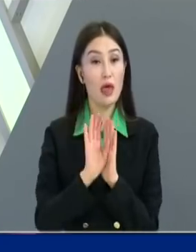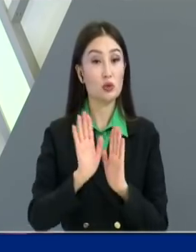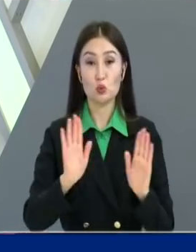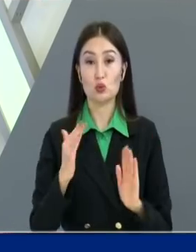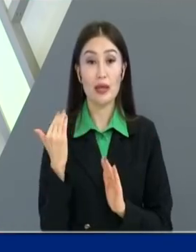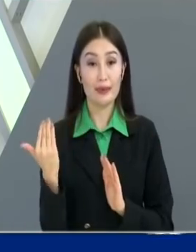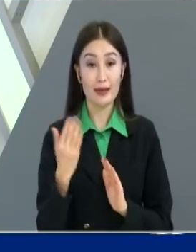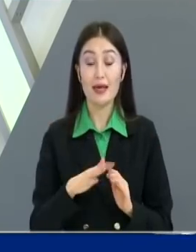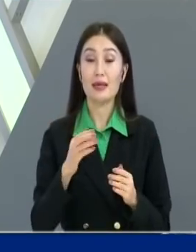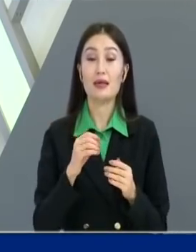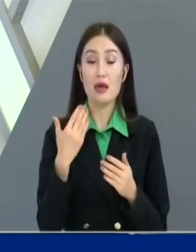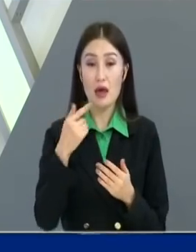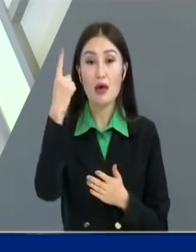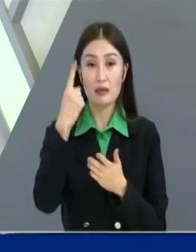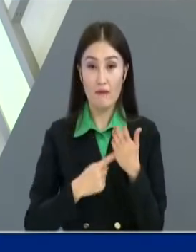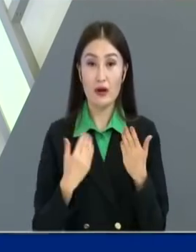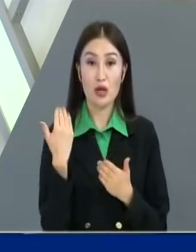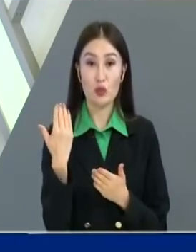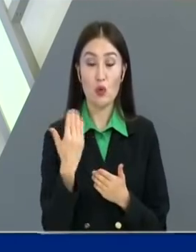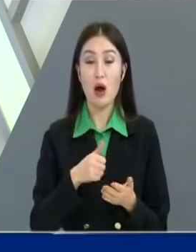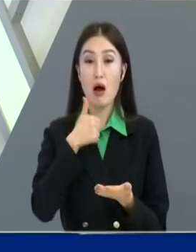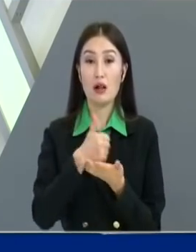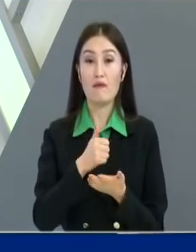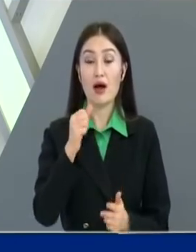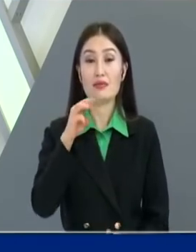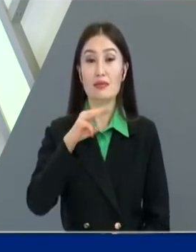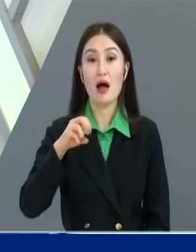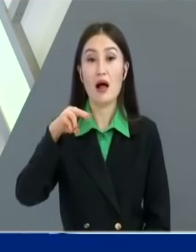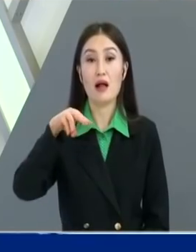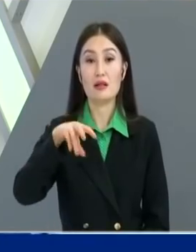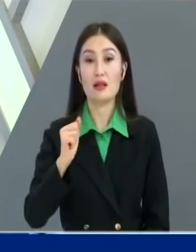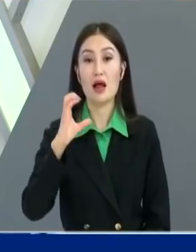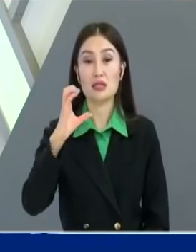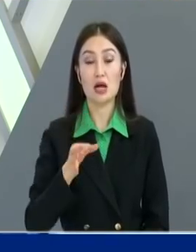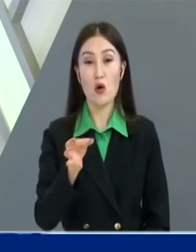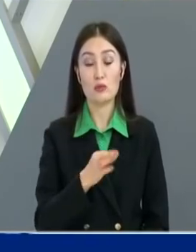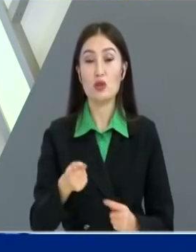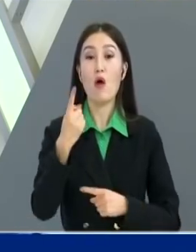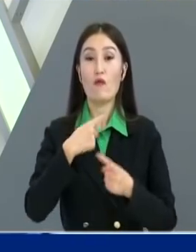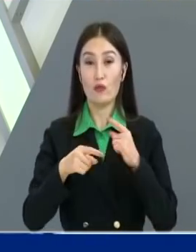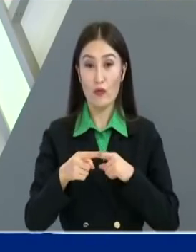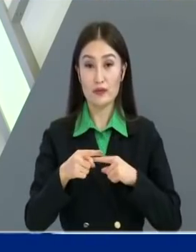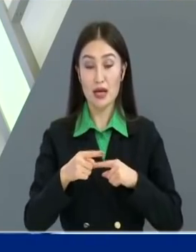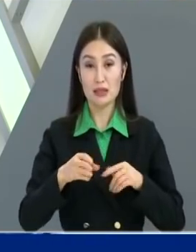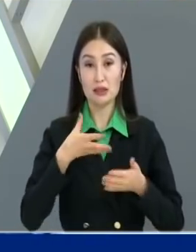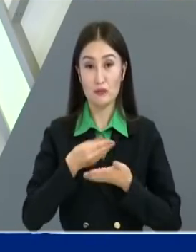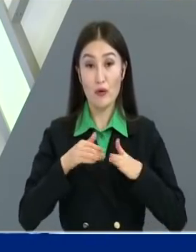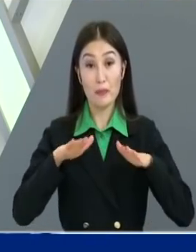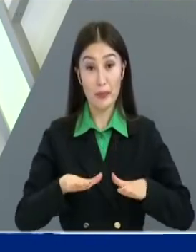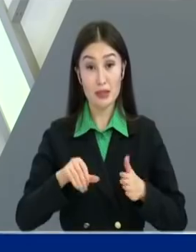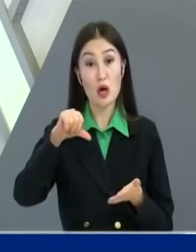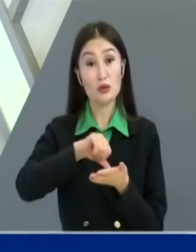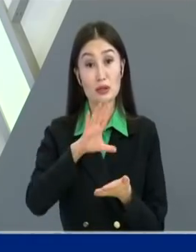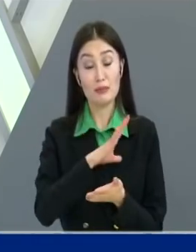их и заявило, что выражает ему доверие. Так глава Таласской области Марат Мураталиев вновь занял свое рабочее место. Участниками акции также